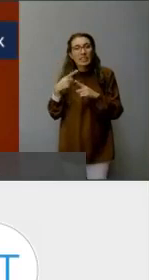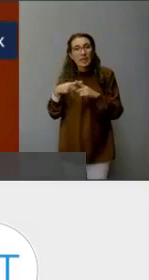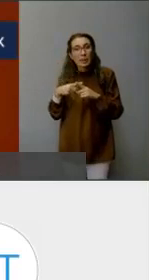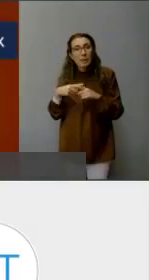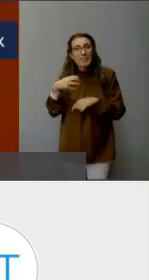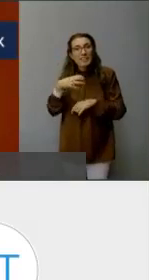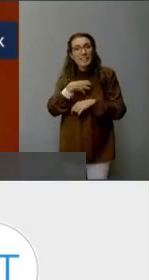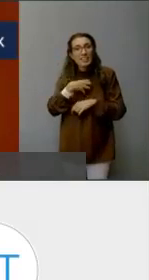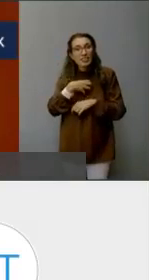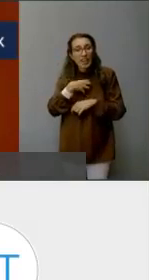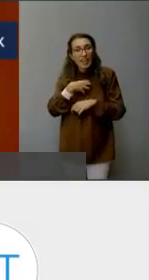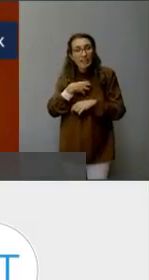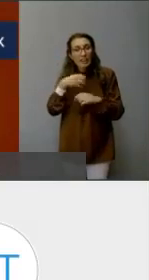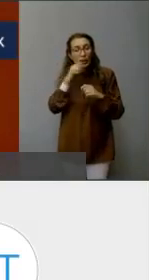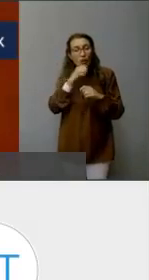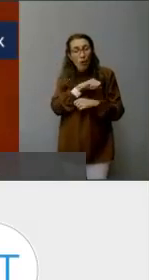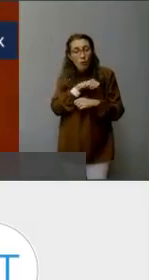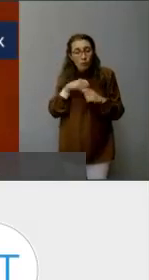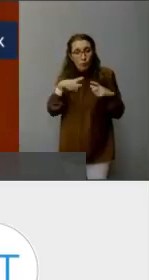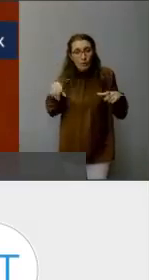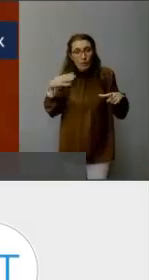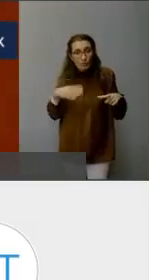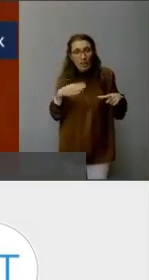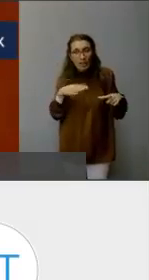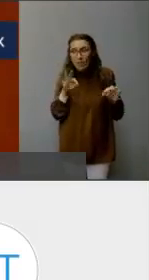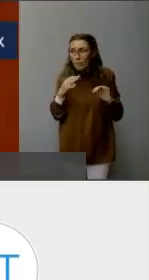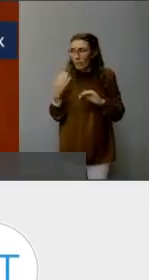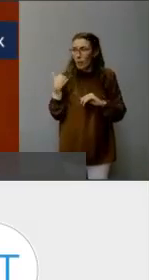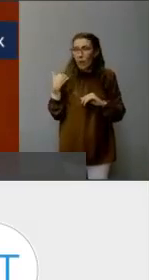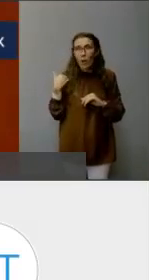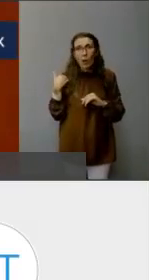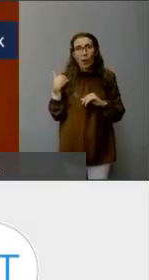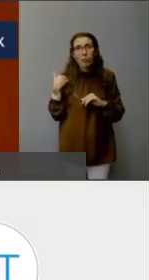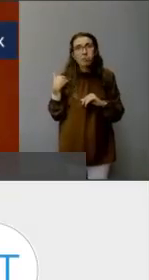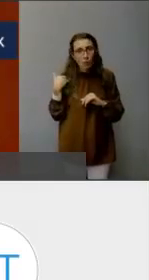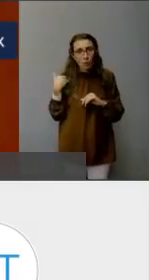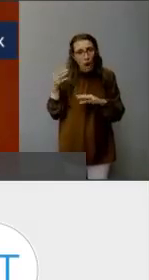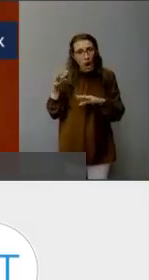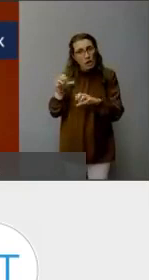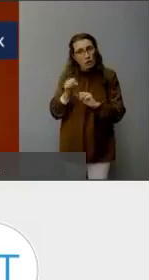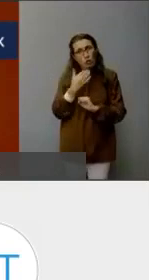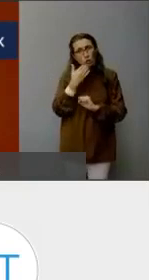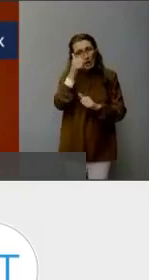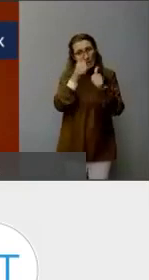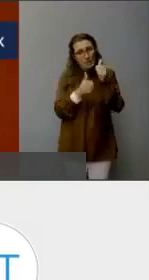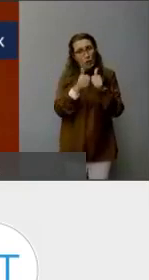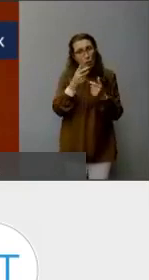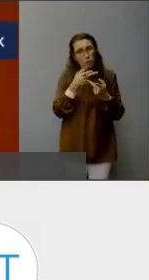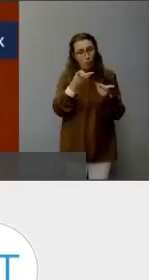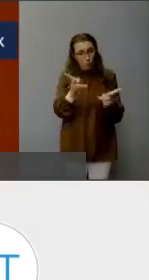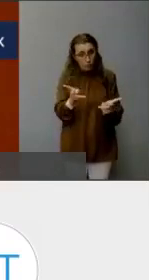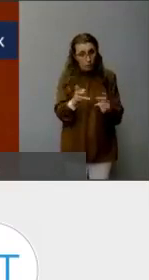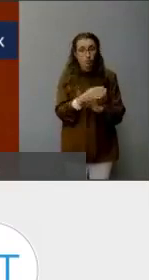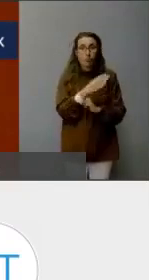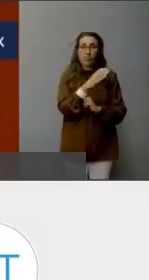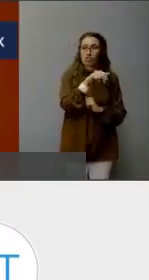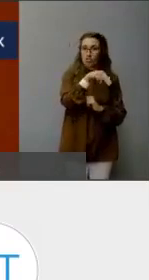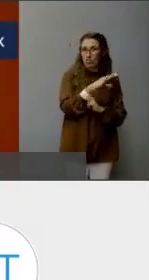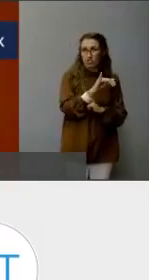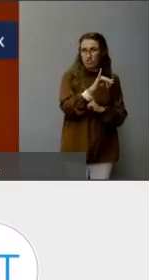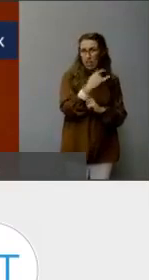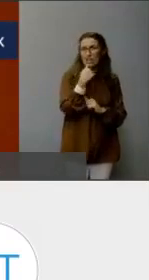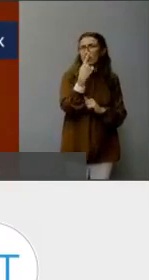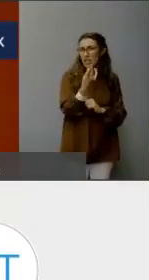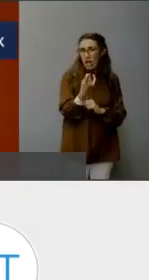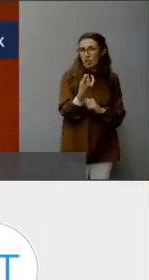uffici urbanistica dove è stato assunto con procedura pubblica assessore chen cesa ha dichiarato che non c'è conflitto di interessi in questo ma